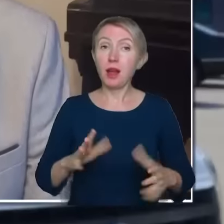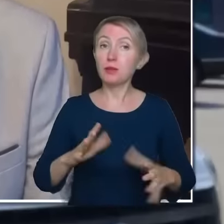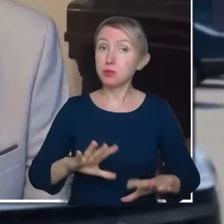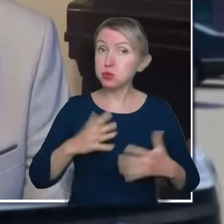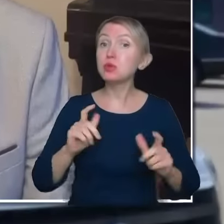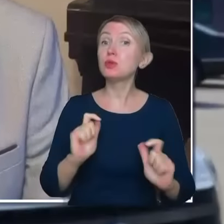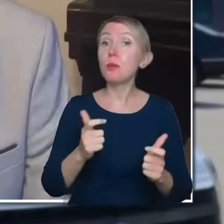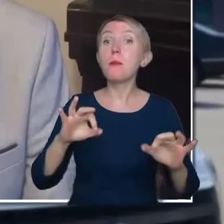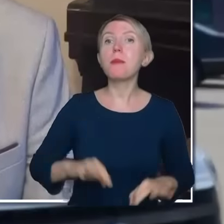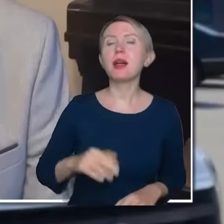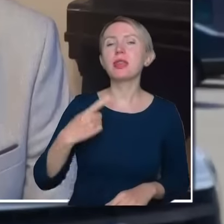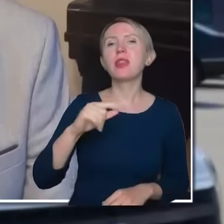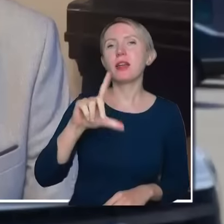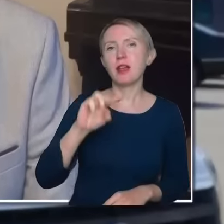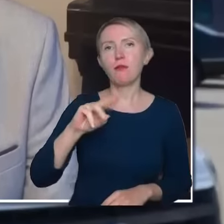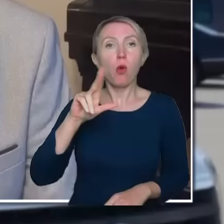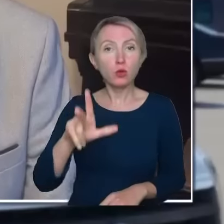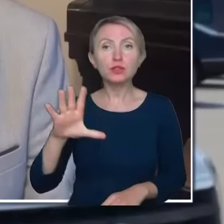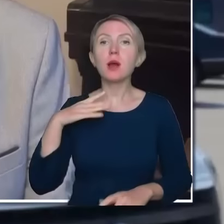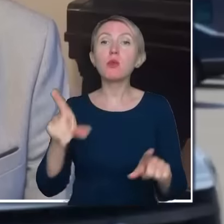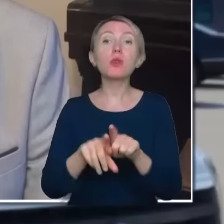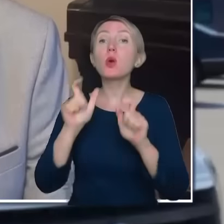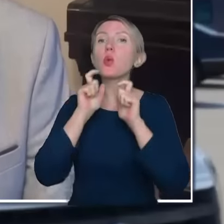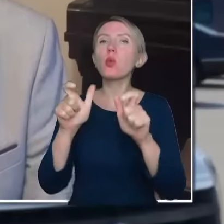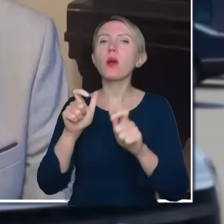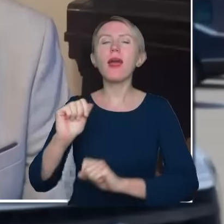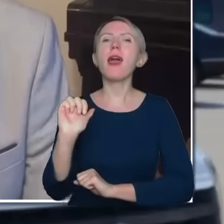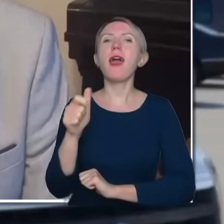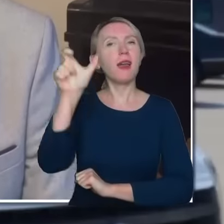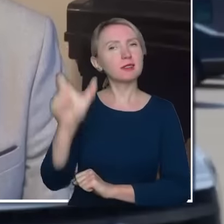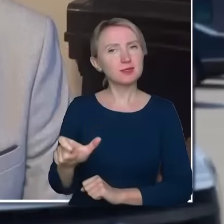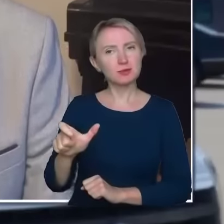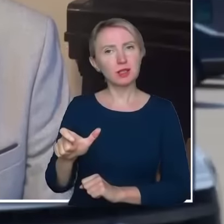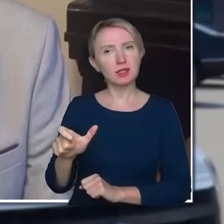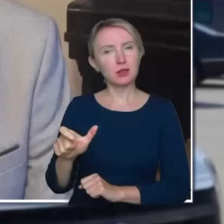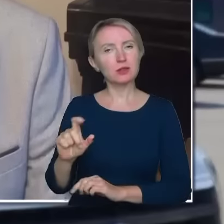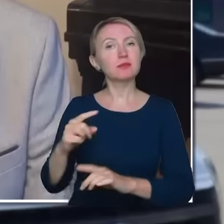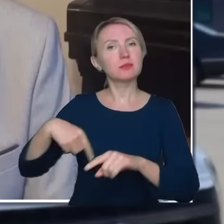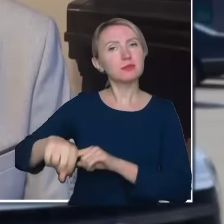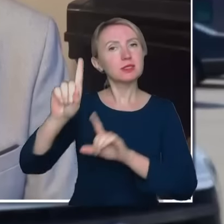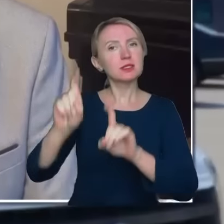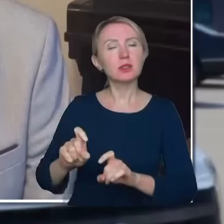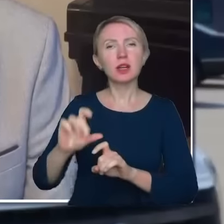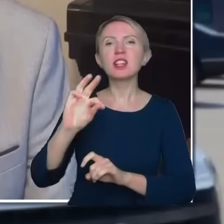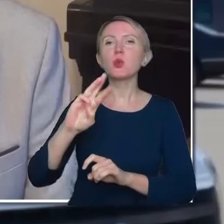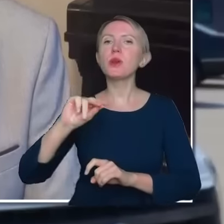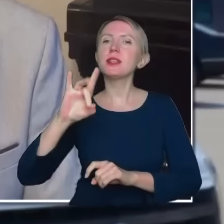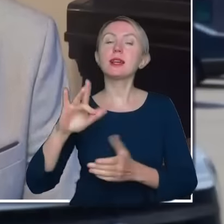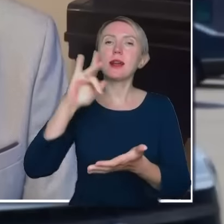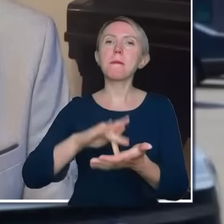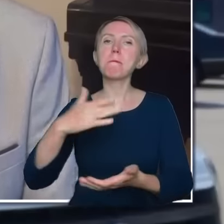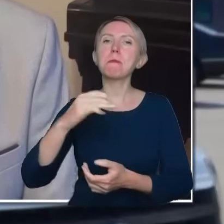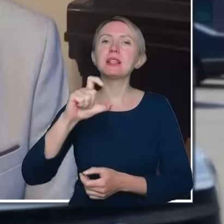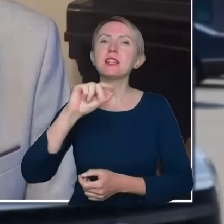pan Daniel Woźniak został zgłoszony jako ekspert w rozpoczynającym się twinningu w Macedonii